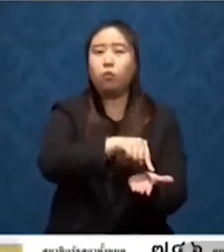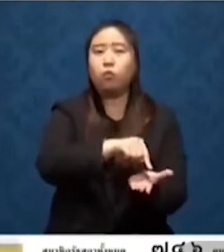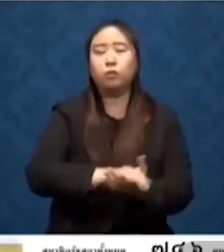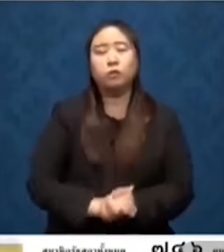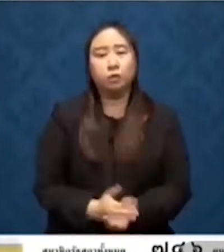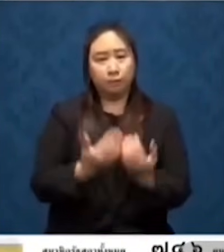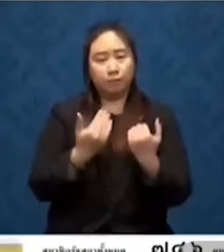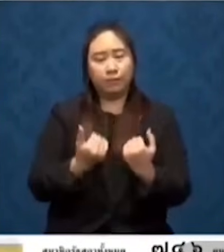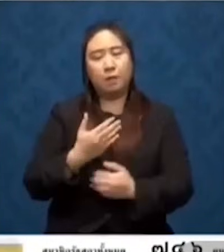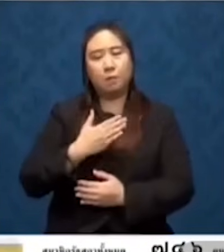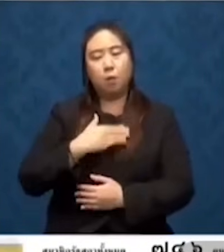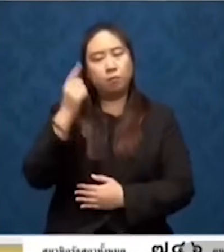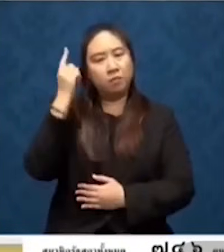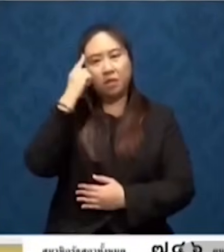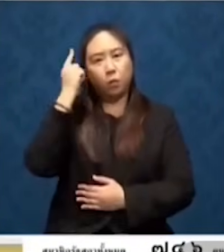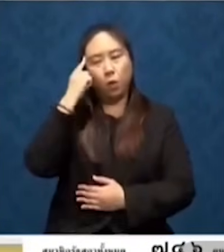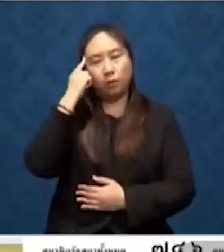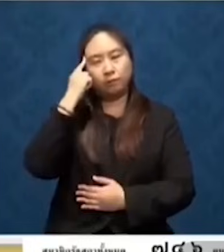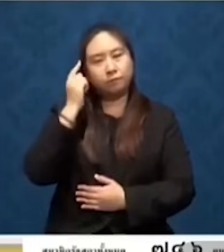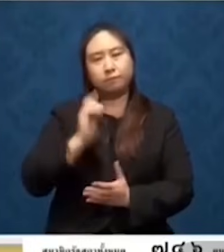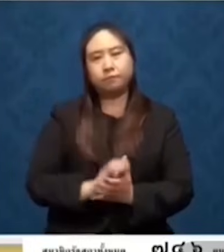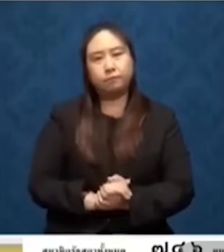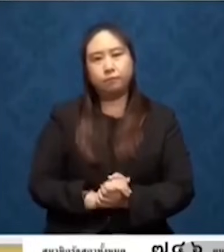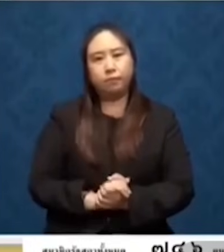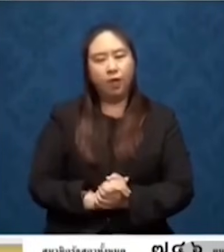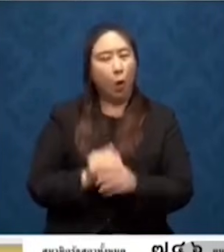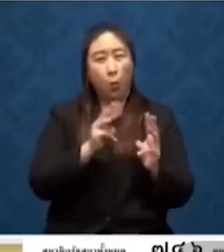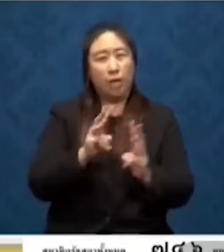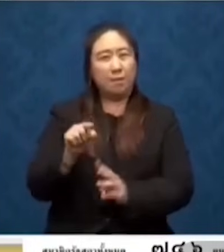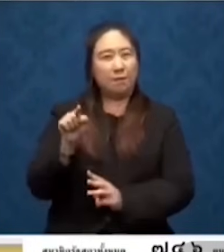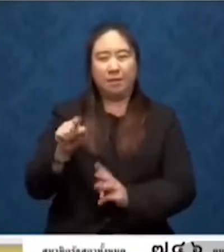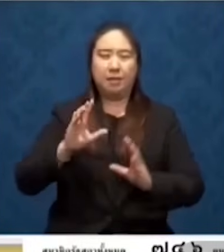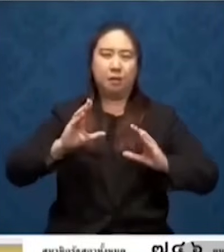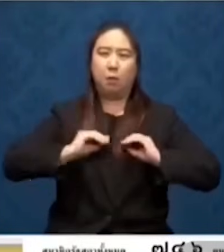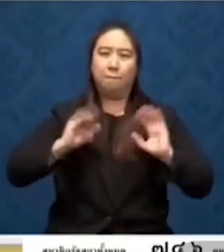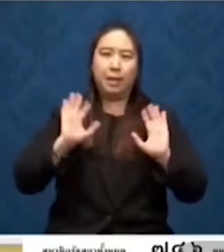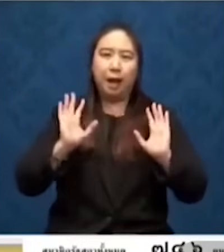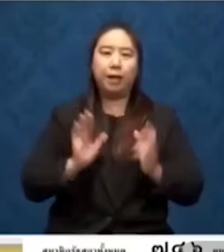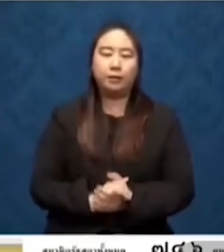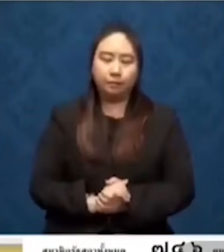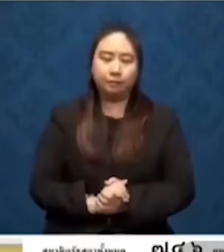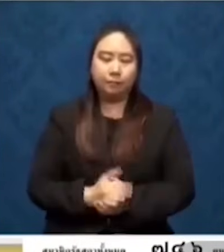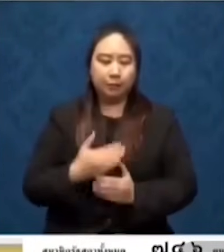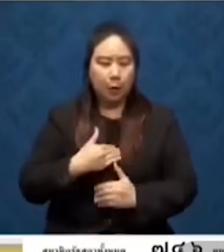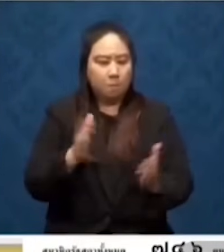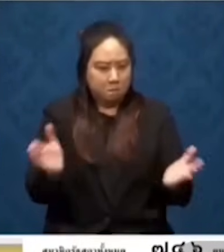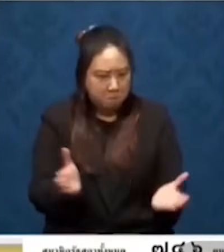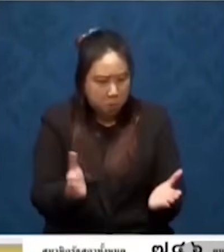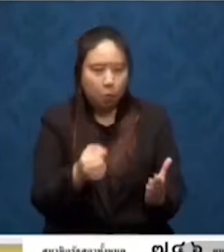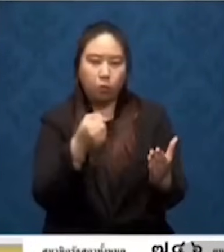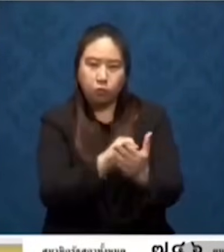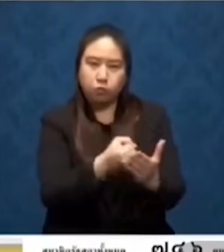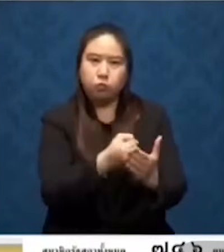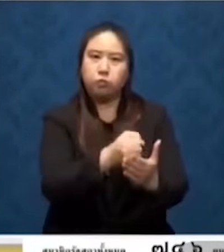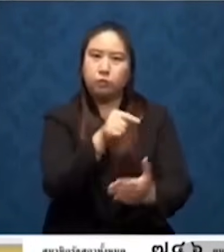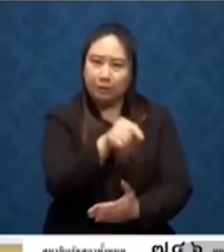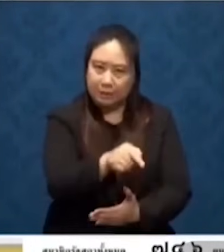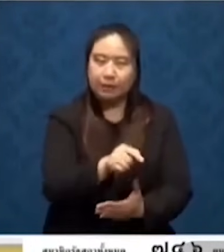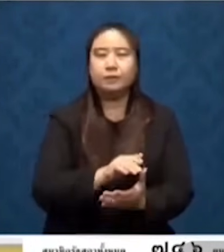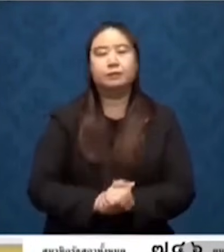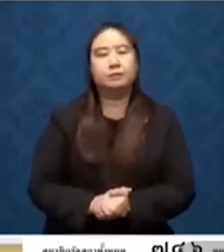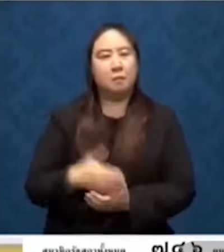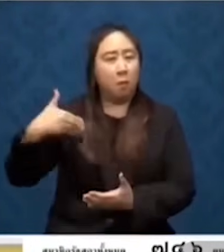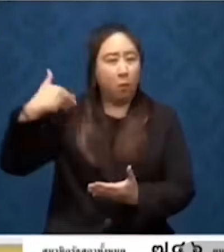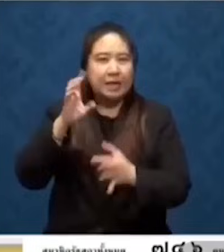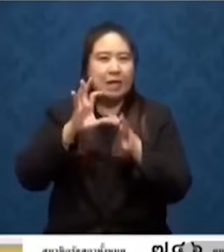าไม่สามารถที่จะรองรับแนวทางดังกล่าวนี้ได้ชิงรณรงค์ชื่อเรื่องนี้มาตลอดในชีวิตการเมืองจ